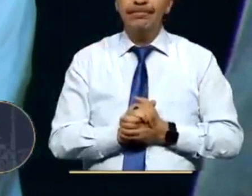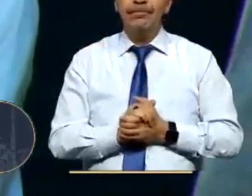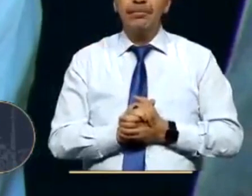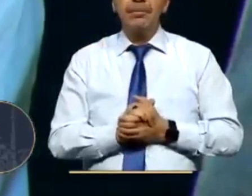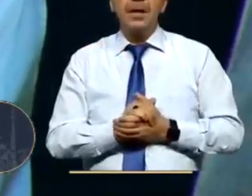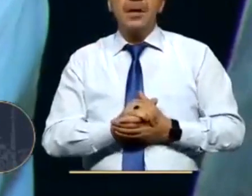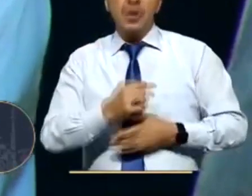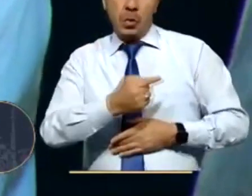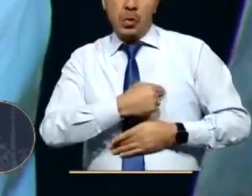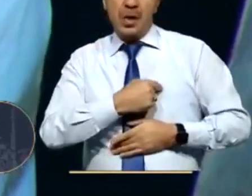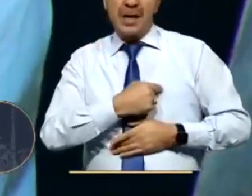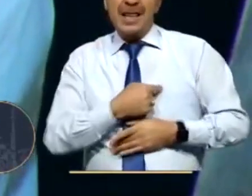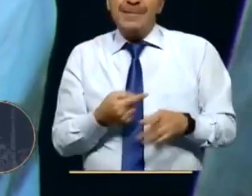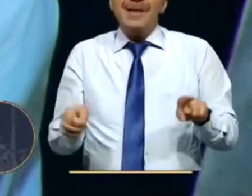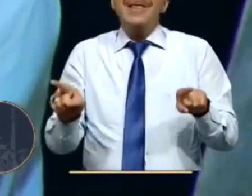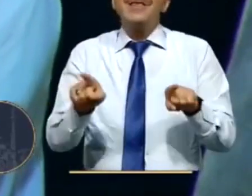yüreklerimizi buluşturan,